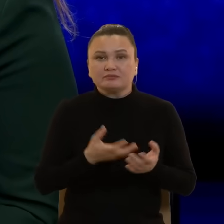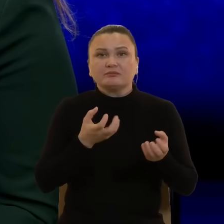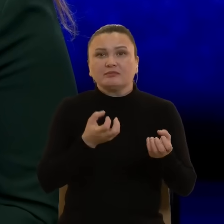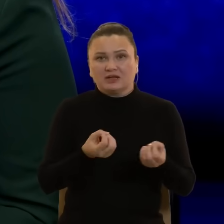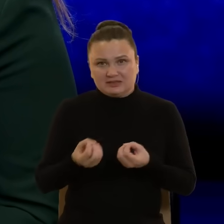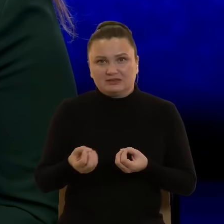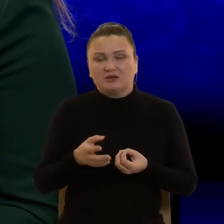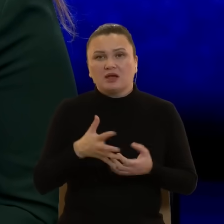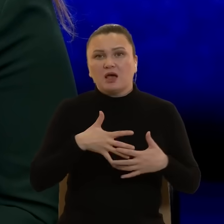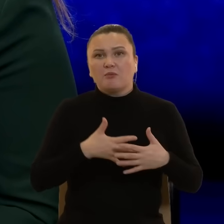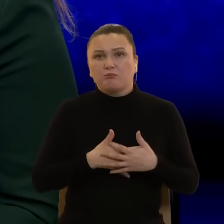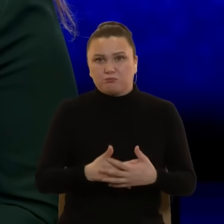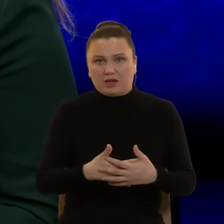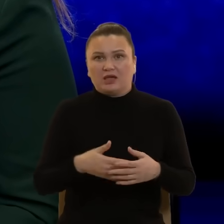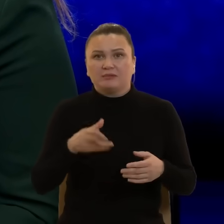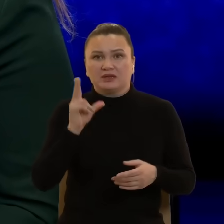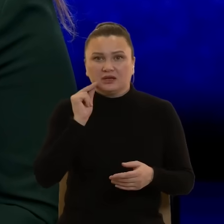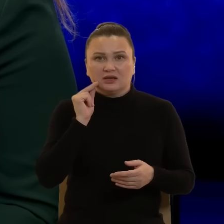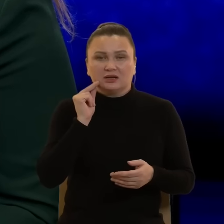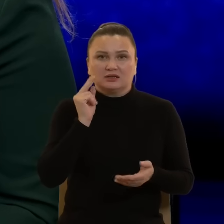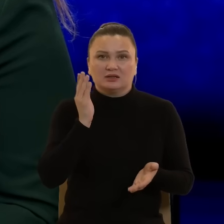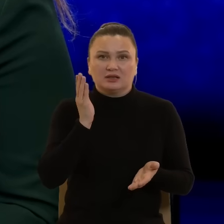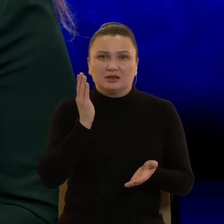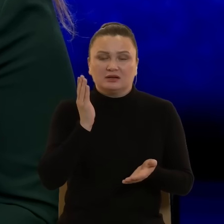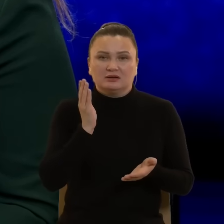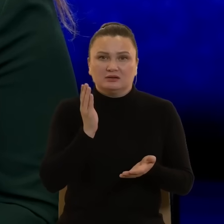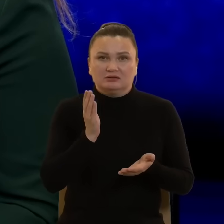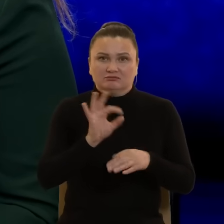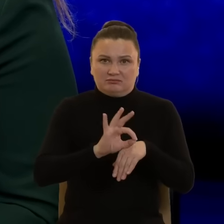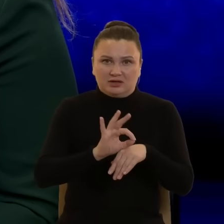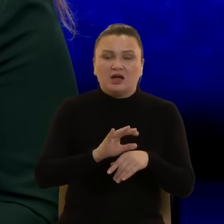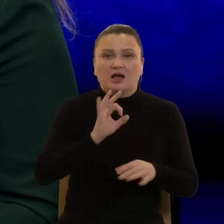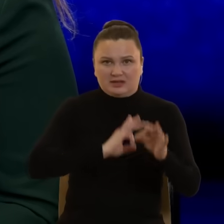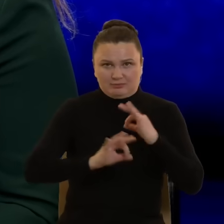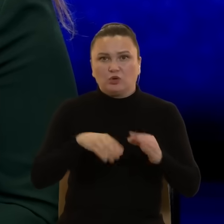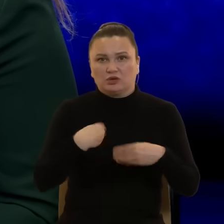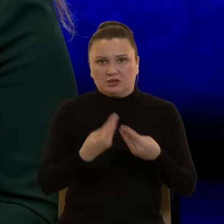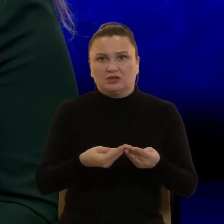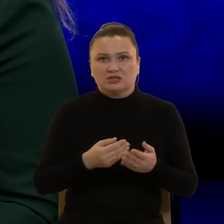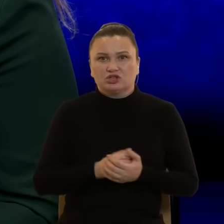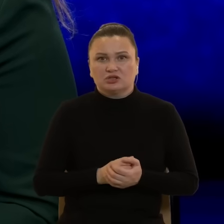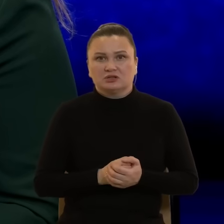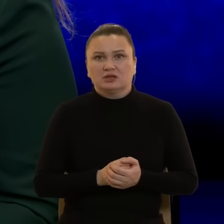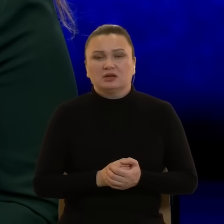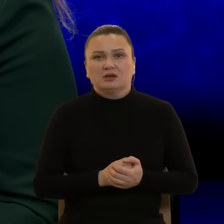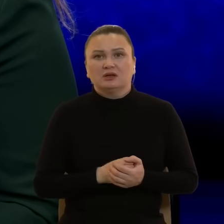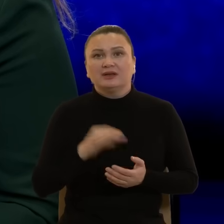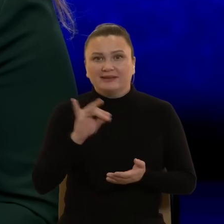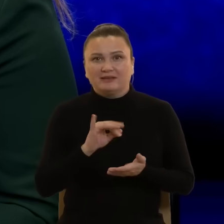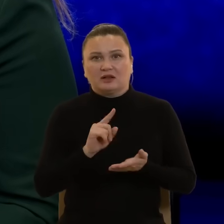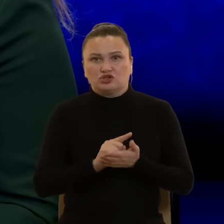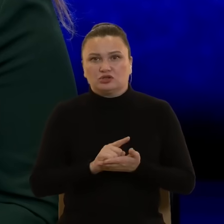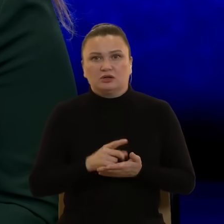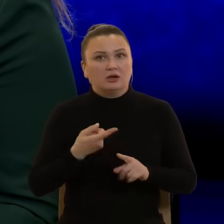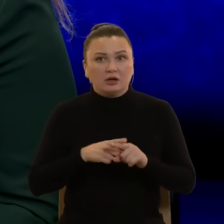безусловно, беременным при наличии соответствующих показаний антибиотики назначаться могут и должны. Это